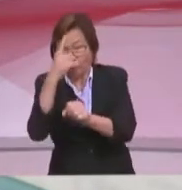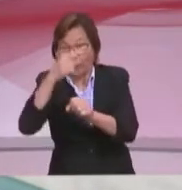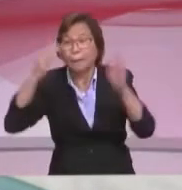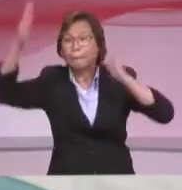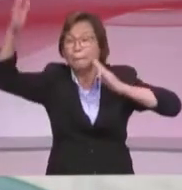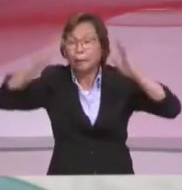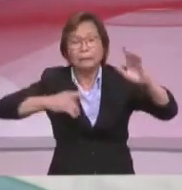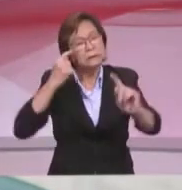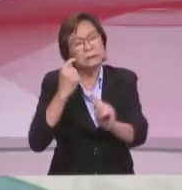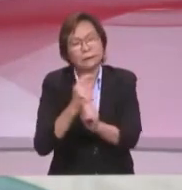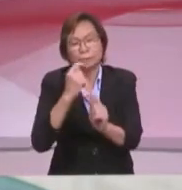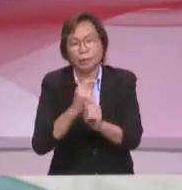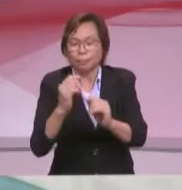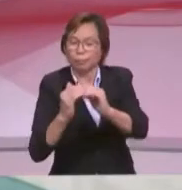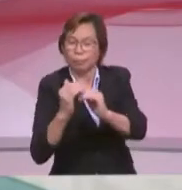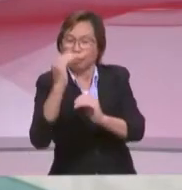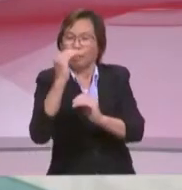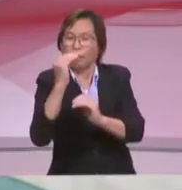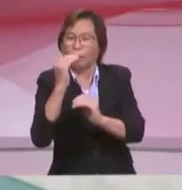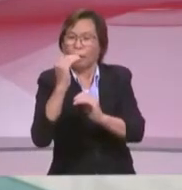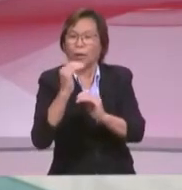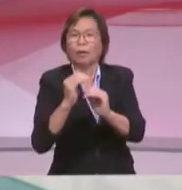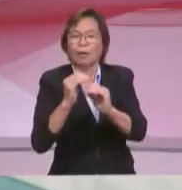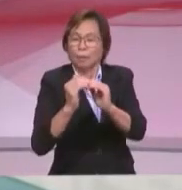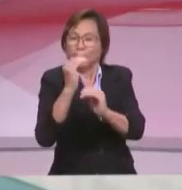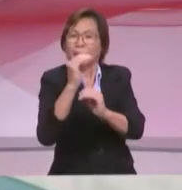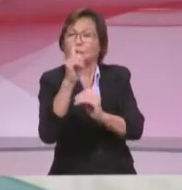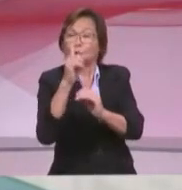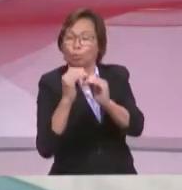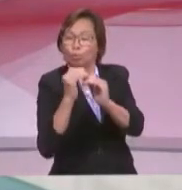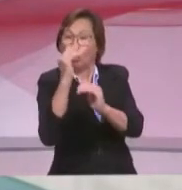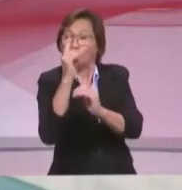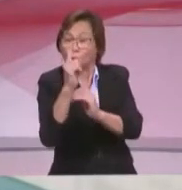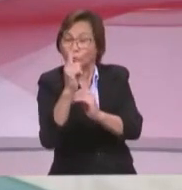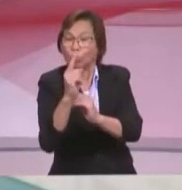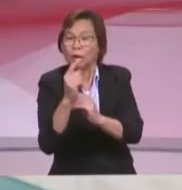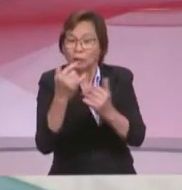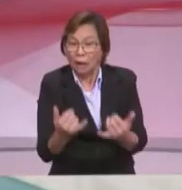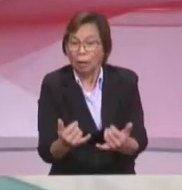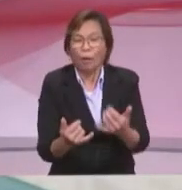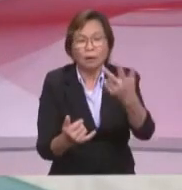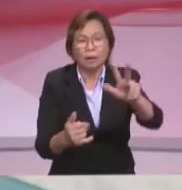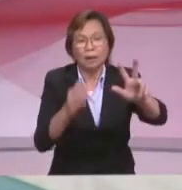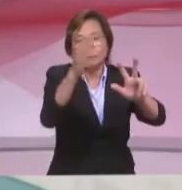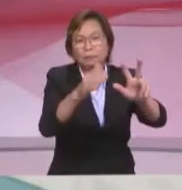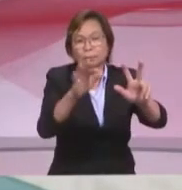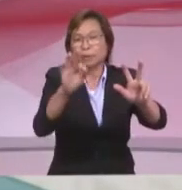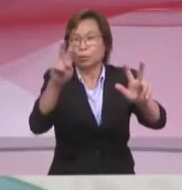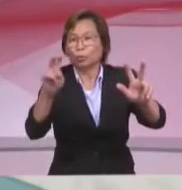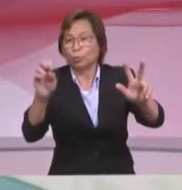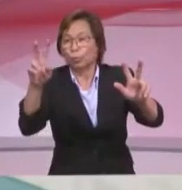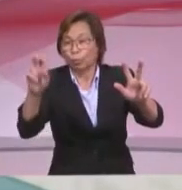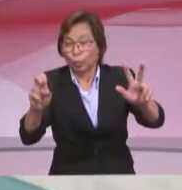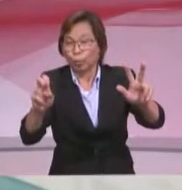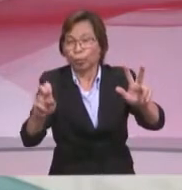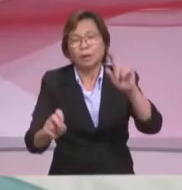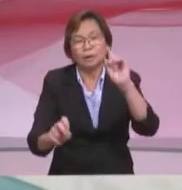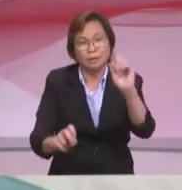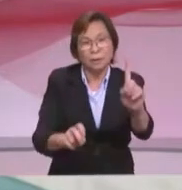negara adalah kekal melebihi angka 1. Nilai terkini pada 13 September 2020